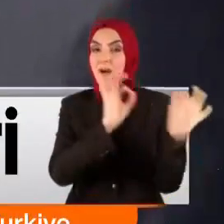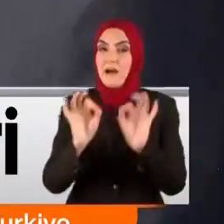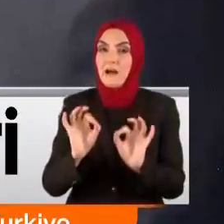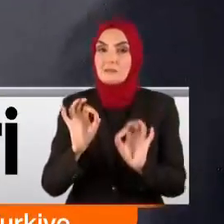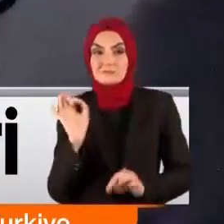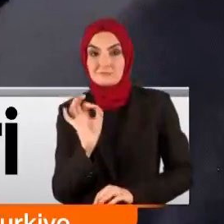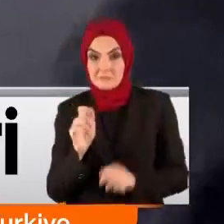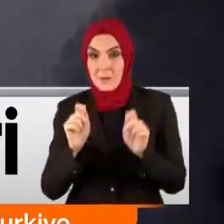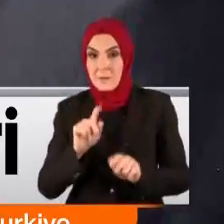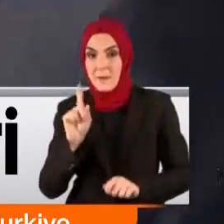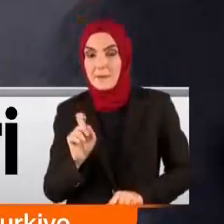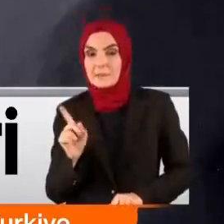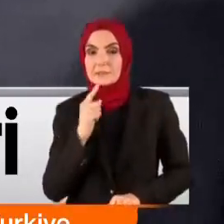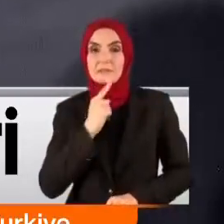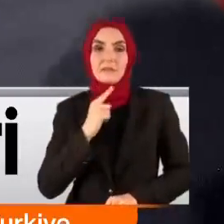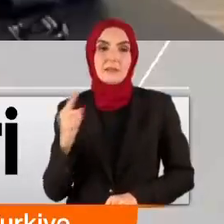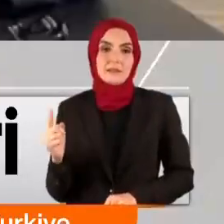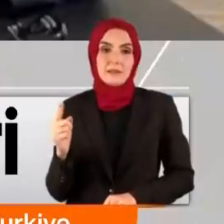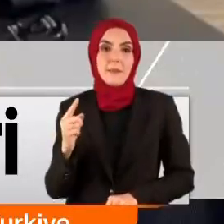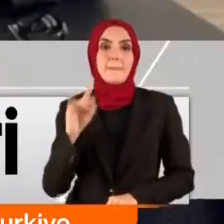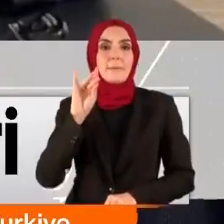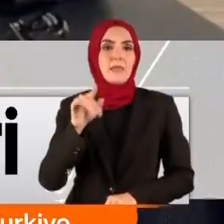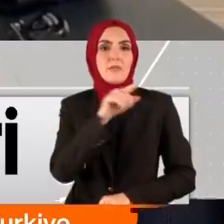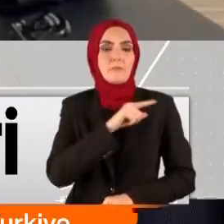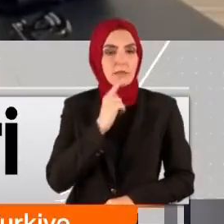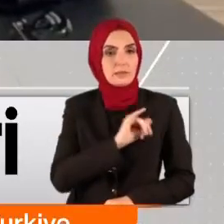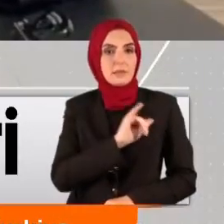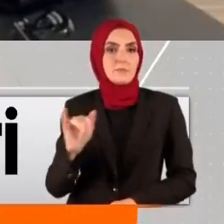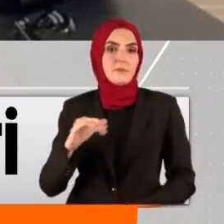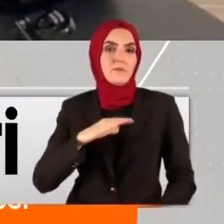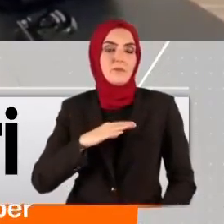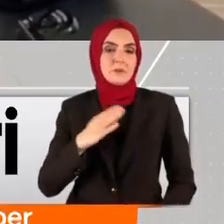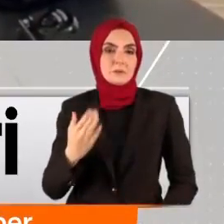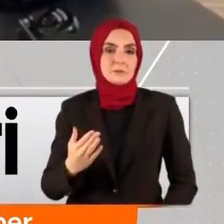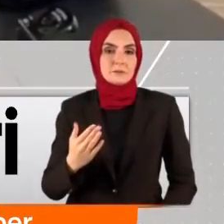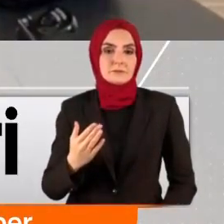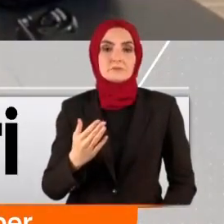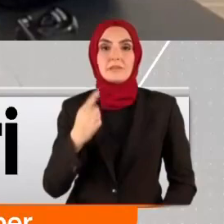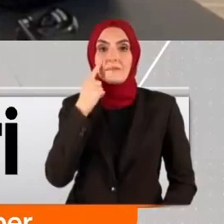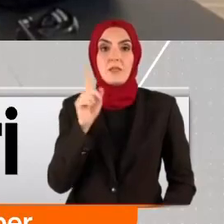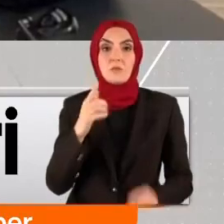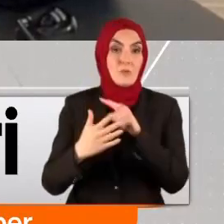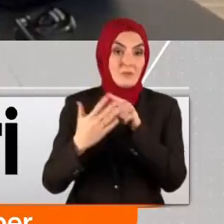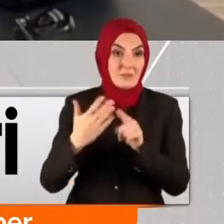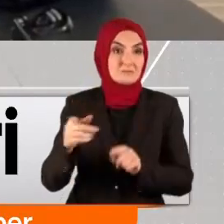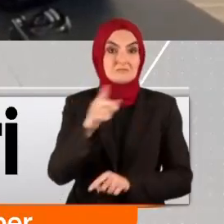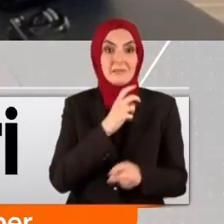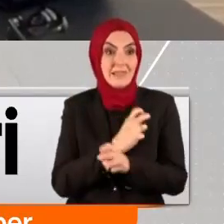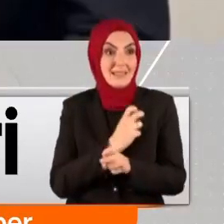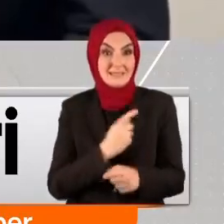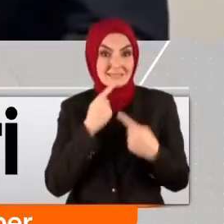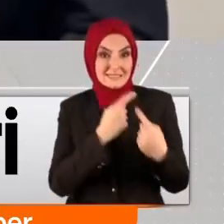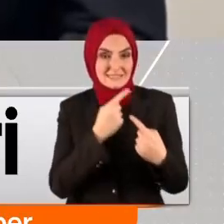Partililer gibi MHP'liler de tepki gösterdi. İfadeleriyle bürokratları tehdit etmesi vesayet rejimi özleminin